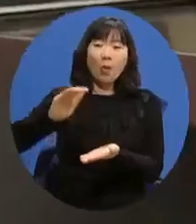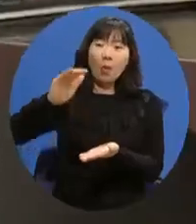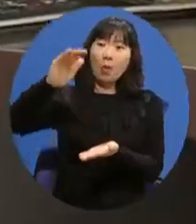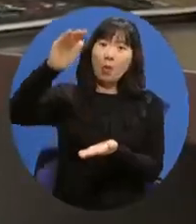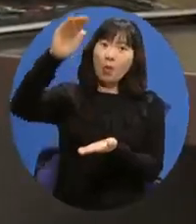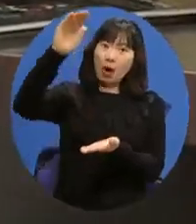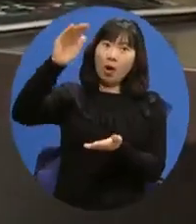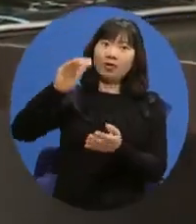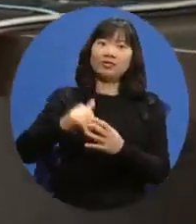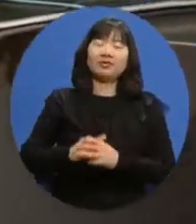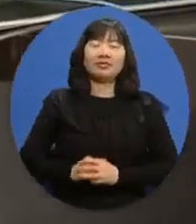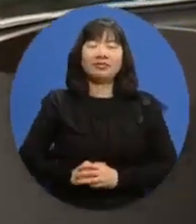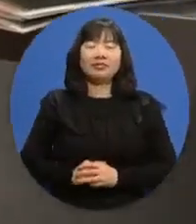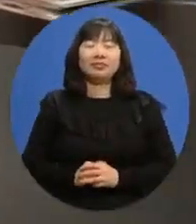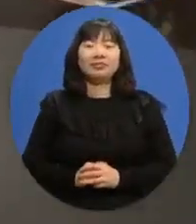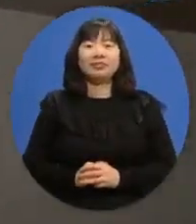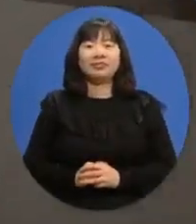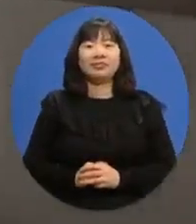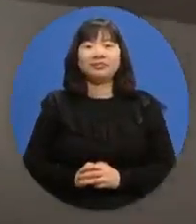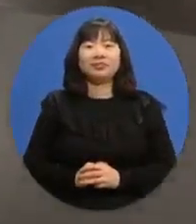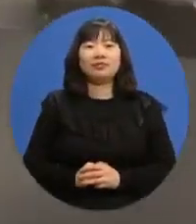크지?